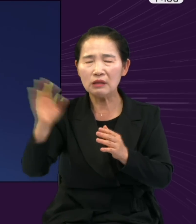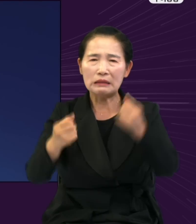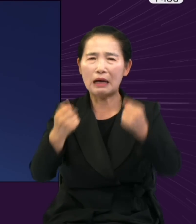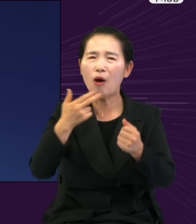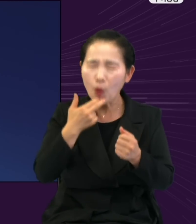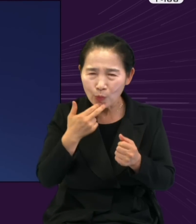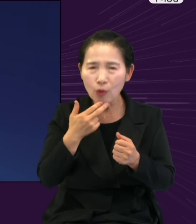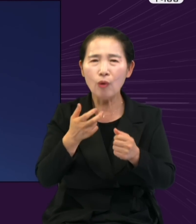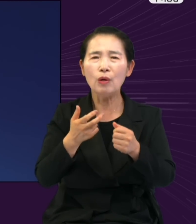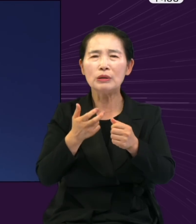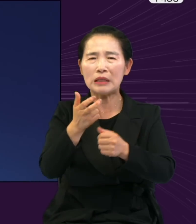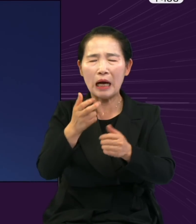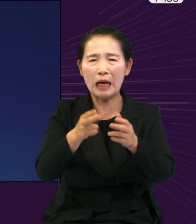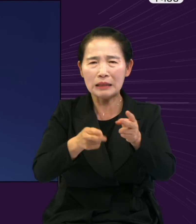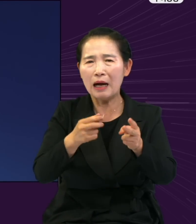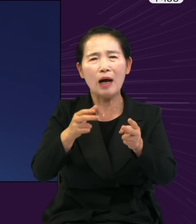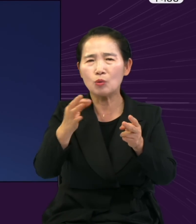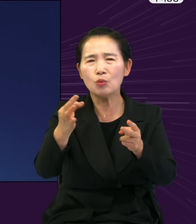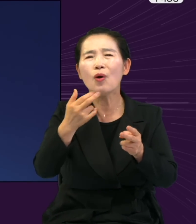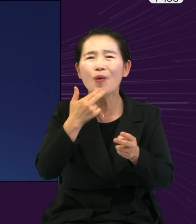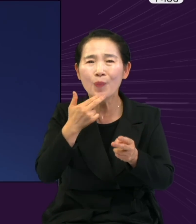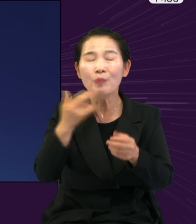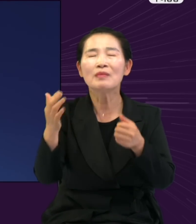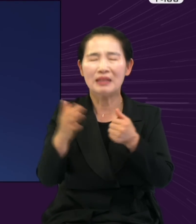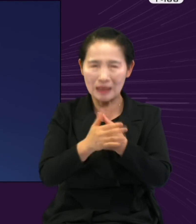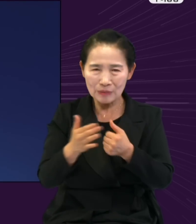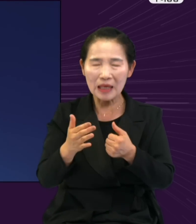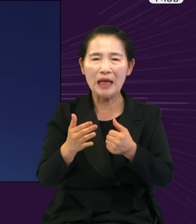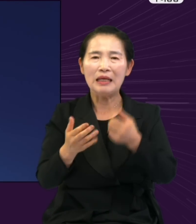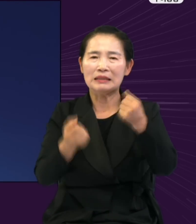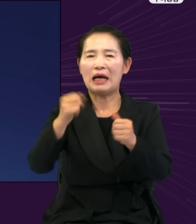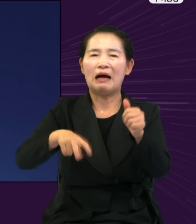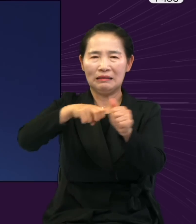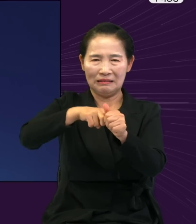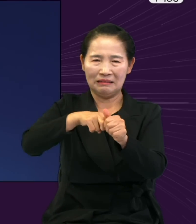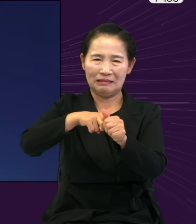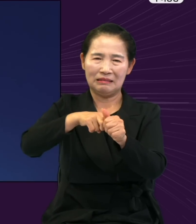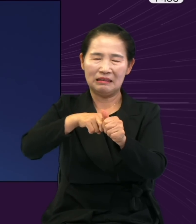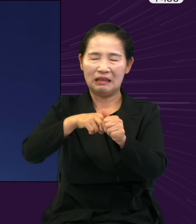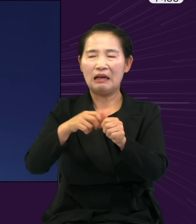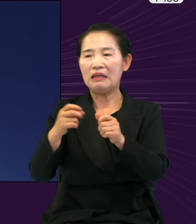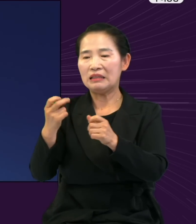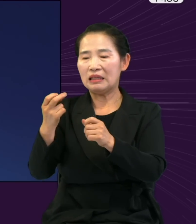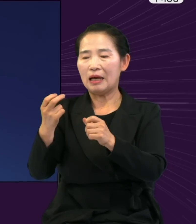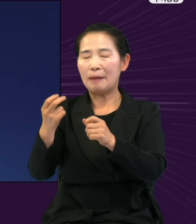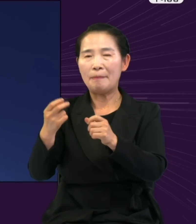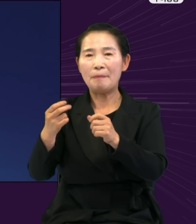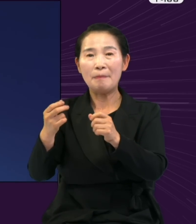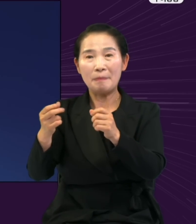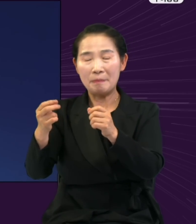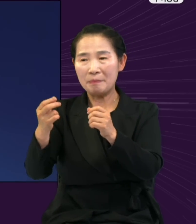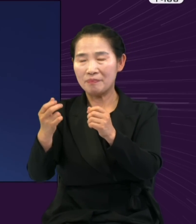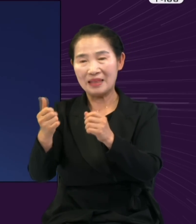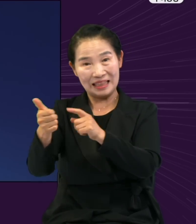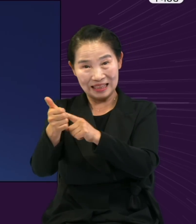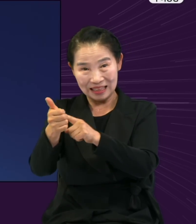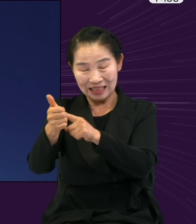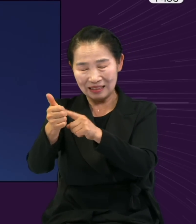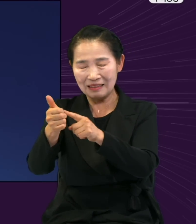그 뱀에 물린 아내를 둔 남편의 형제들이 자기들도 가고 싶다고 했어요. 그래서 저와 제